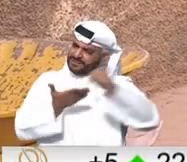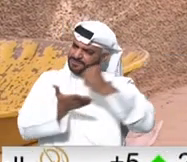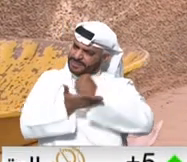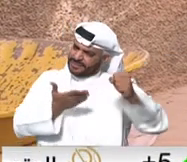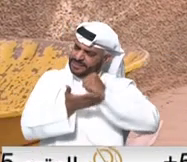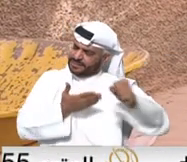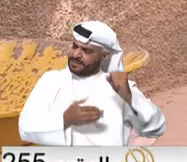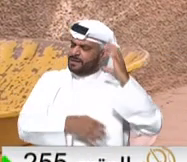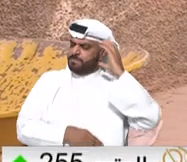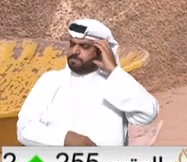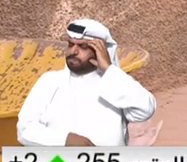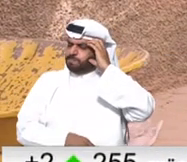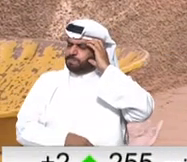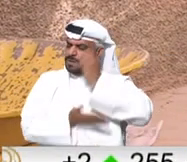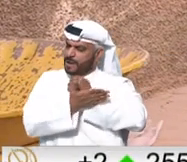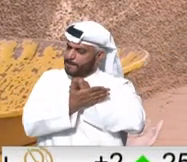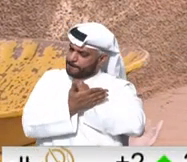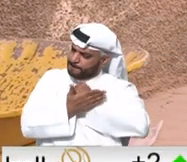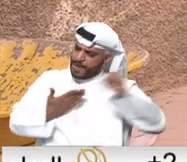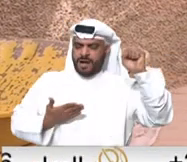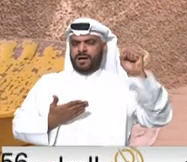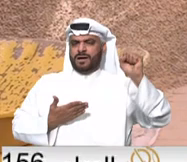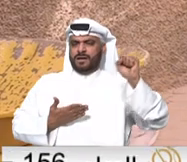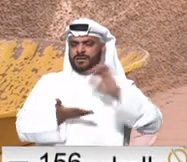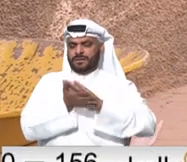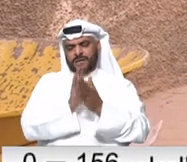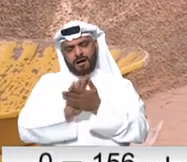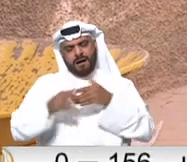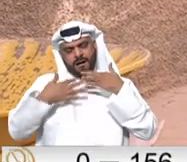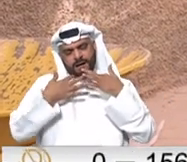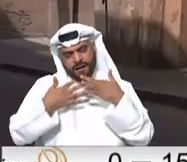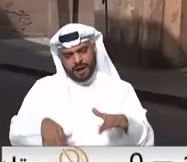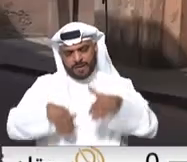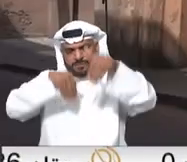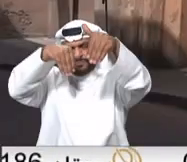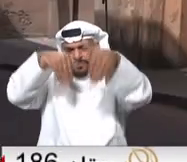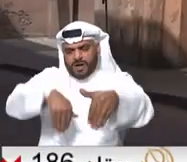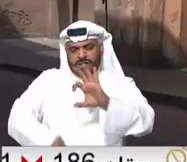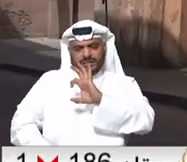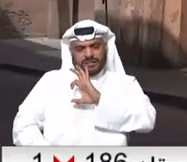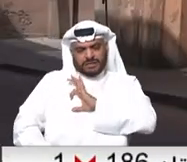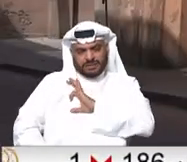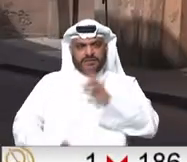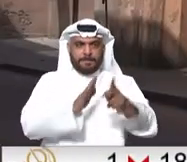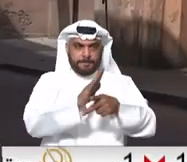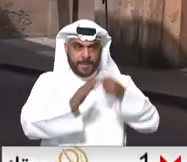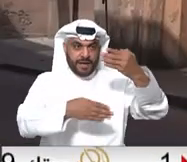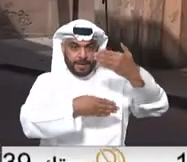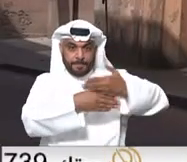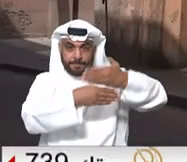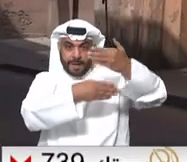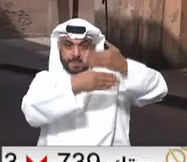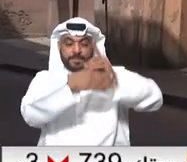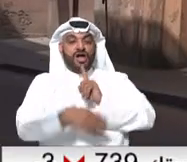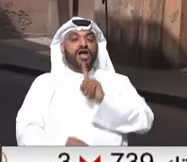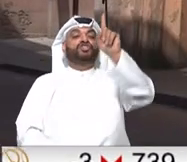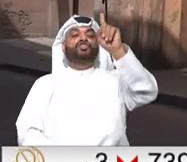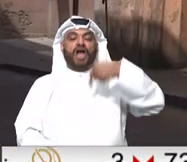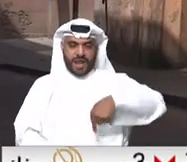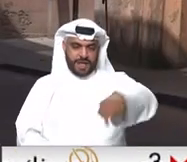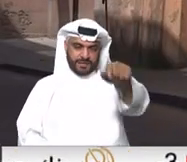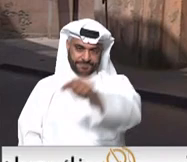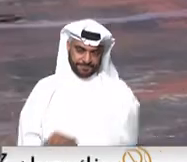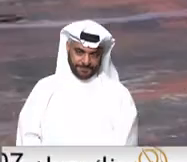الاليمه التي خلفت خسائر في الارواح والبنيه التحتيه في انتظار اعاده اعمار ما هدم وخرب